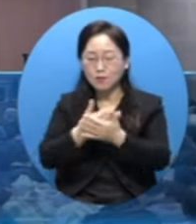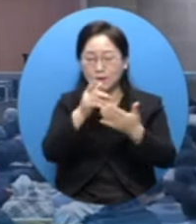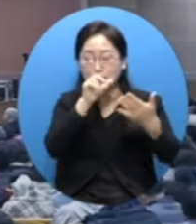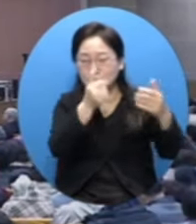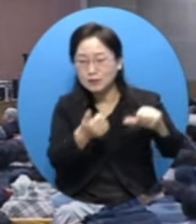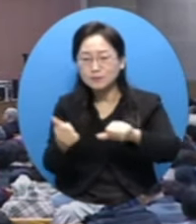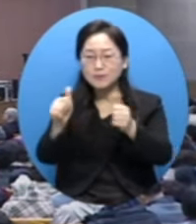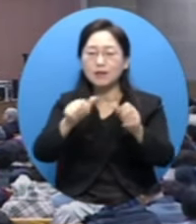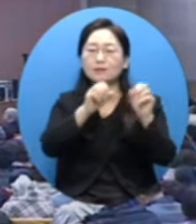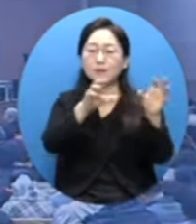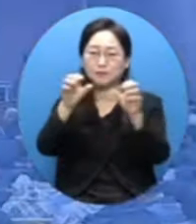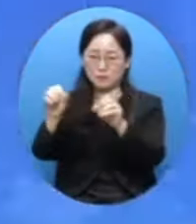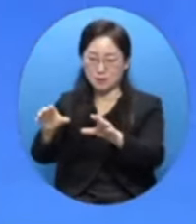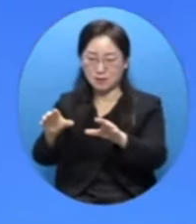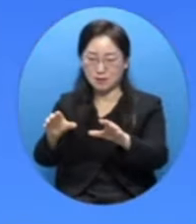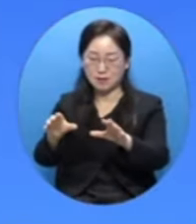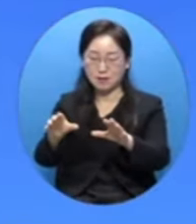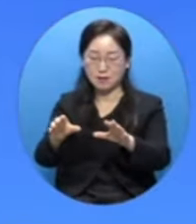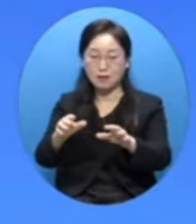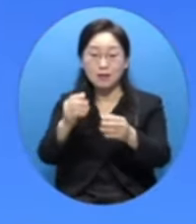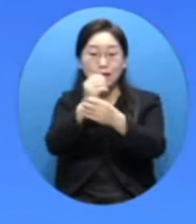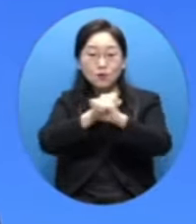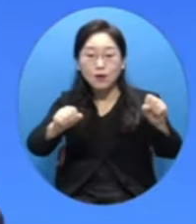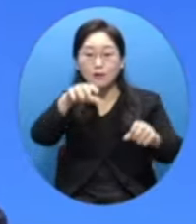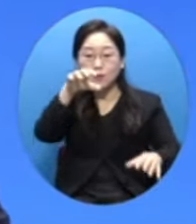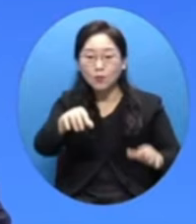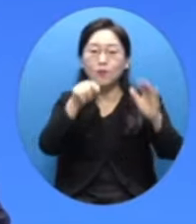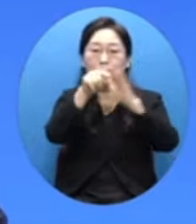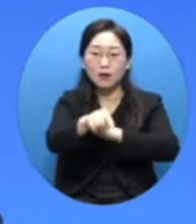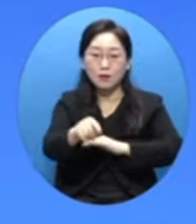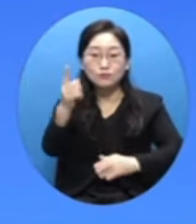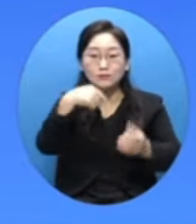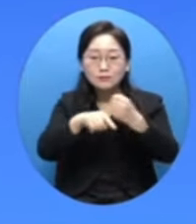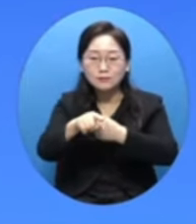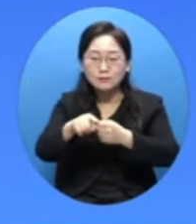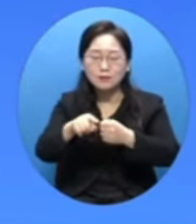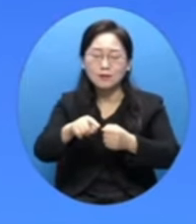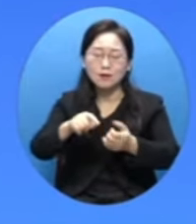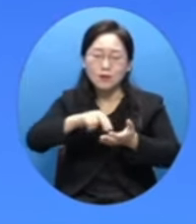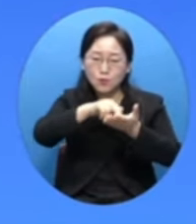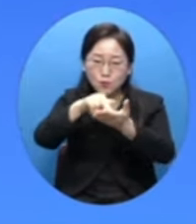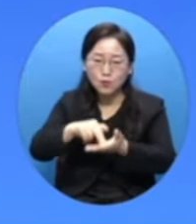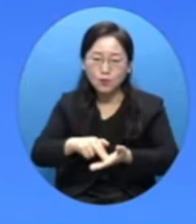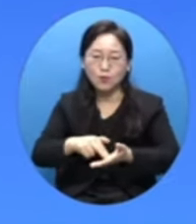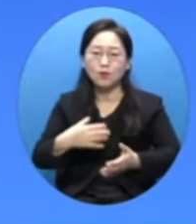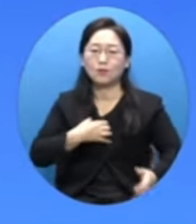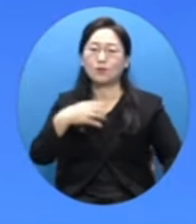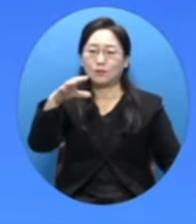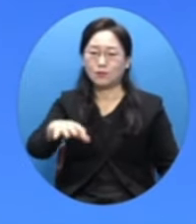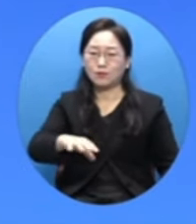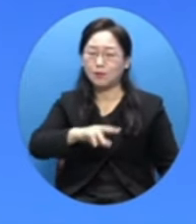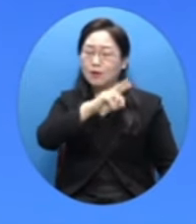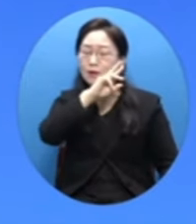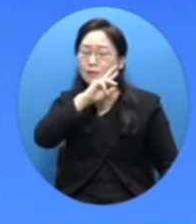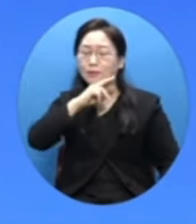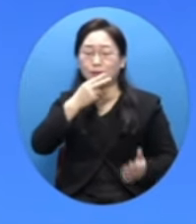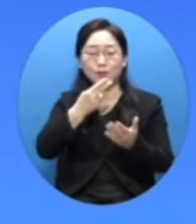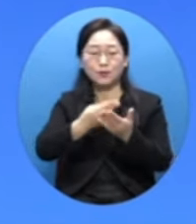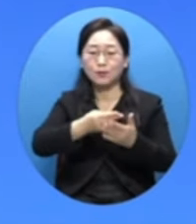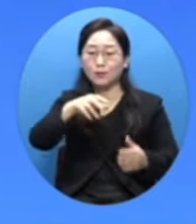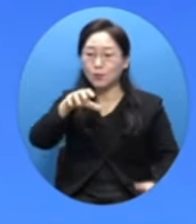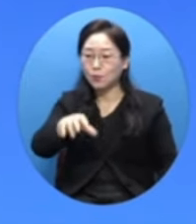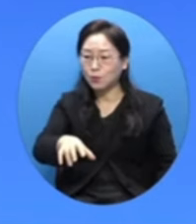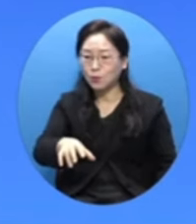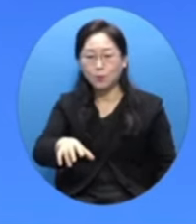침례 요한이 광야로 나갔습니다. 광야는 외롭고 거친 환경입니다. 편히 누워 잘 것도